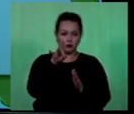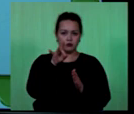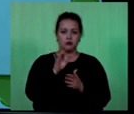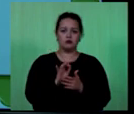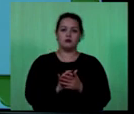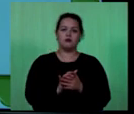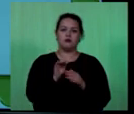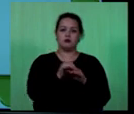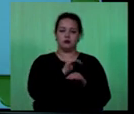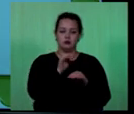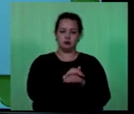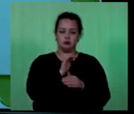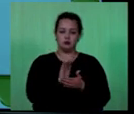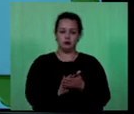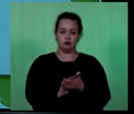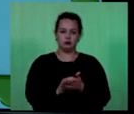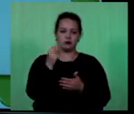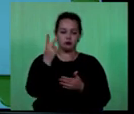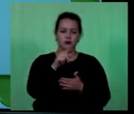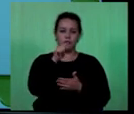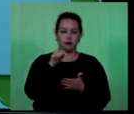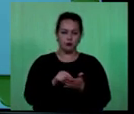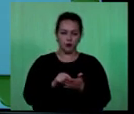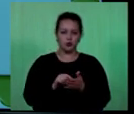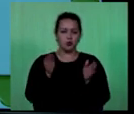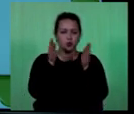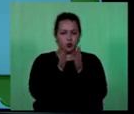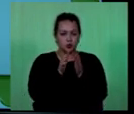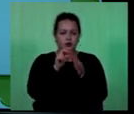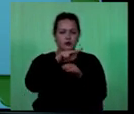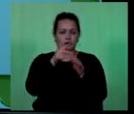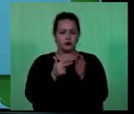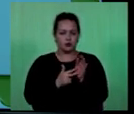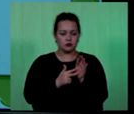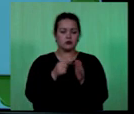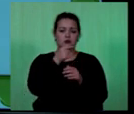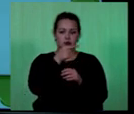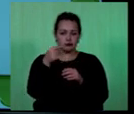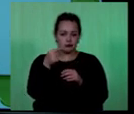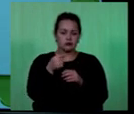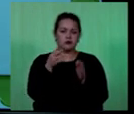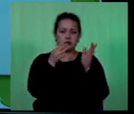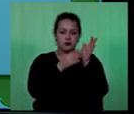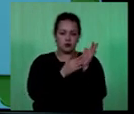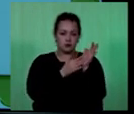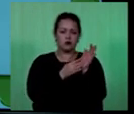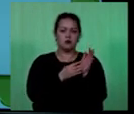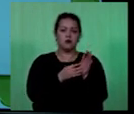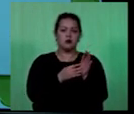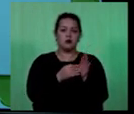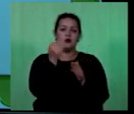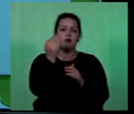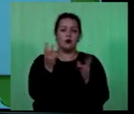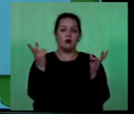молодцы и второй вопрос уменьшаемое 18 вычитаемое 9 вам нужно